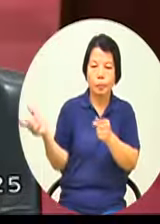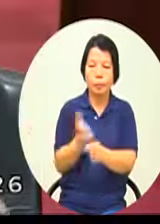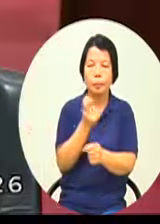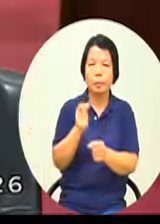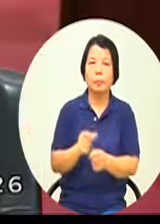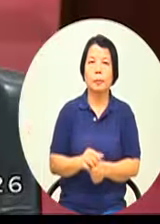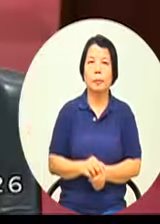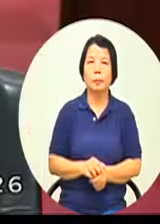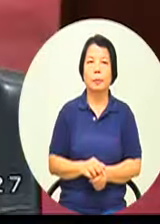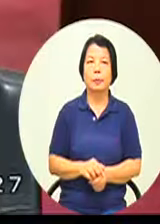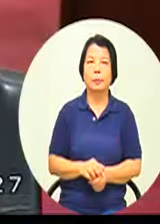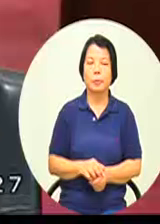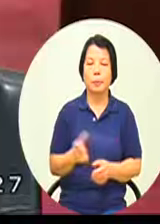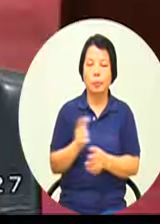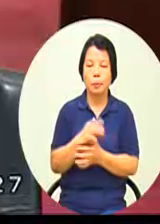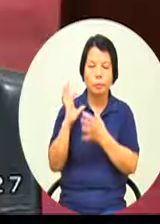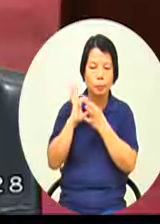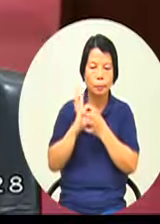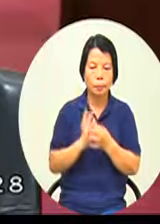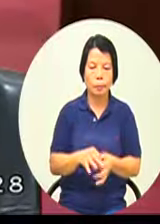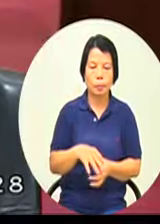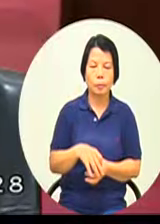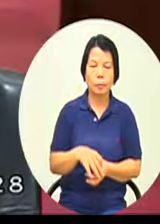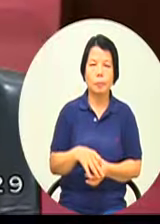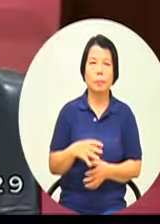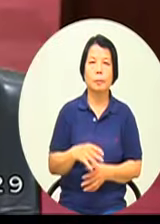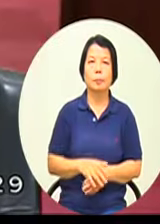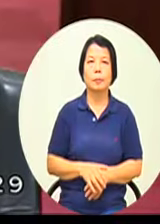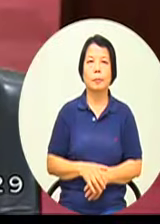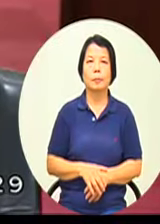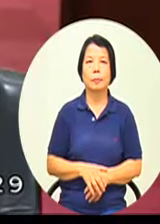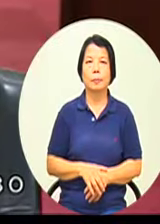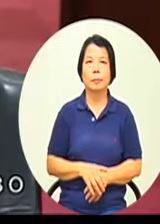按一连接体来，但是